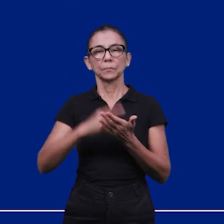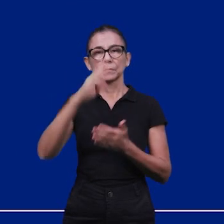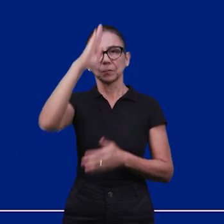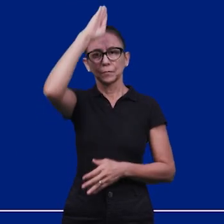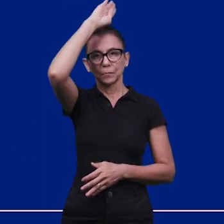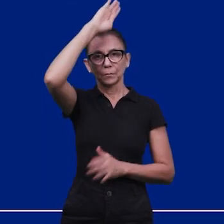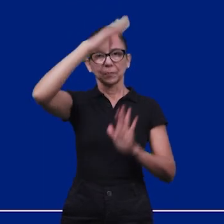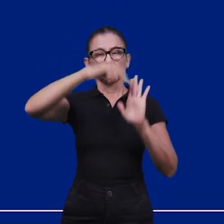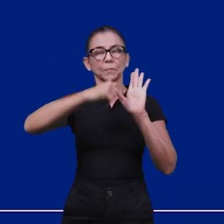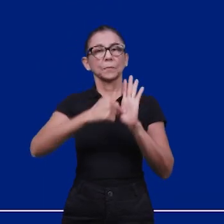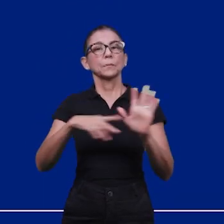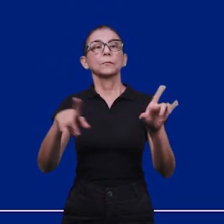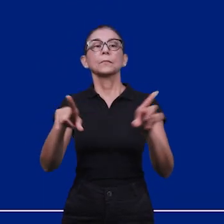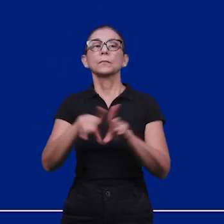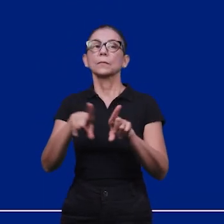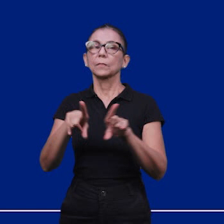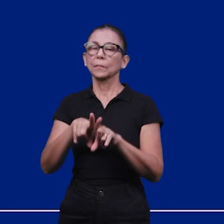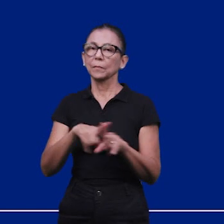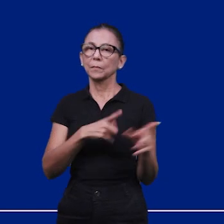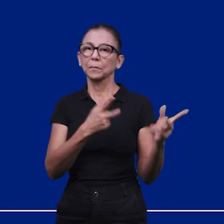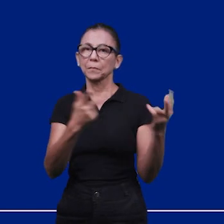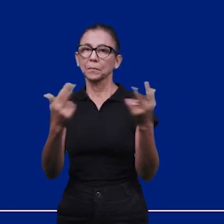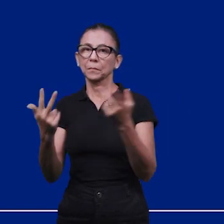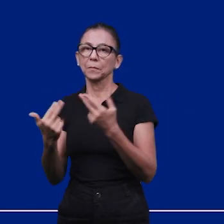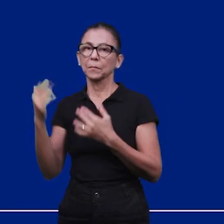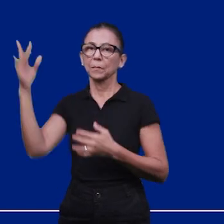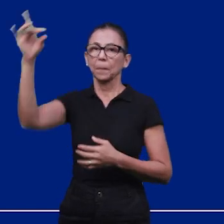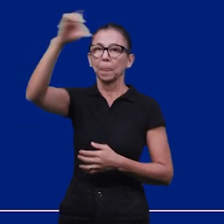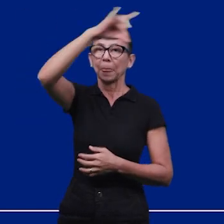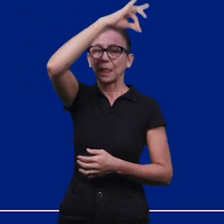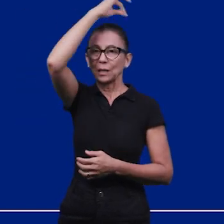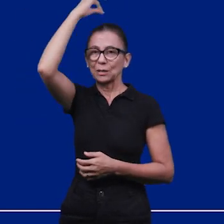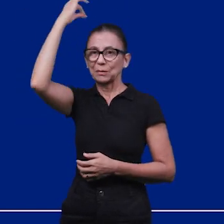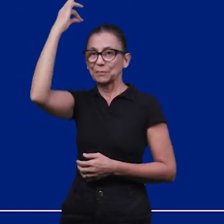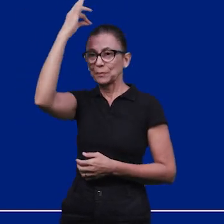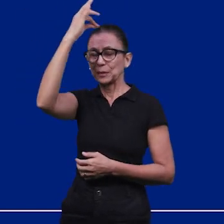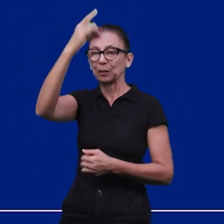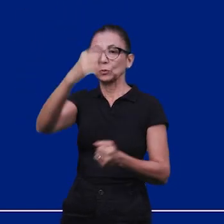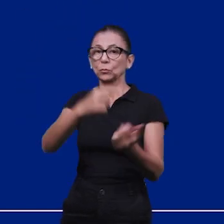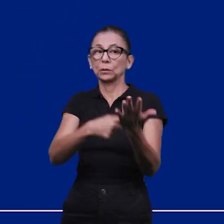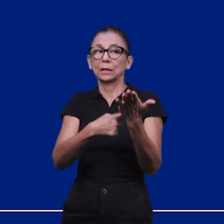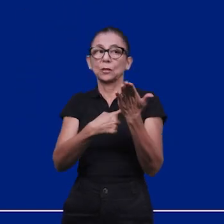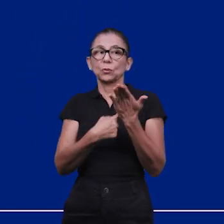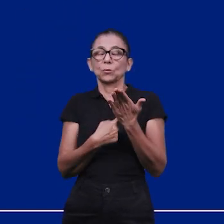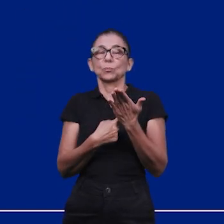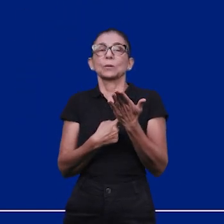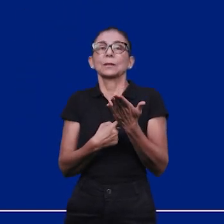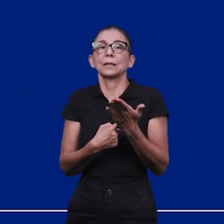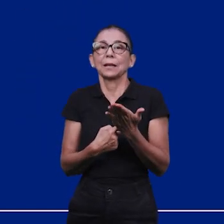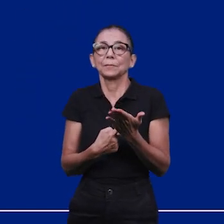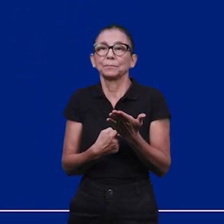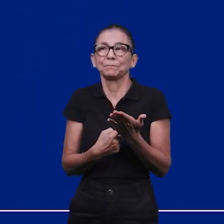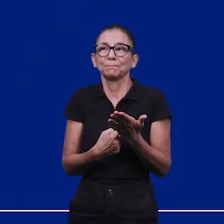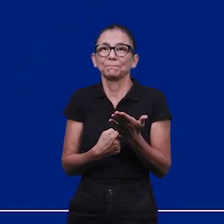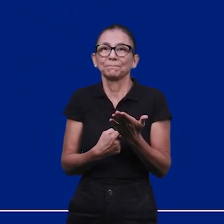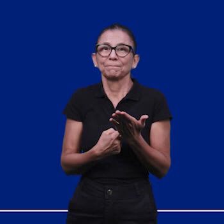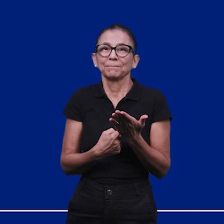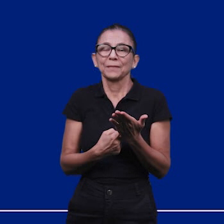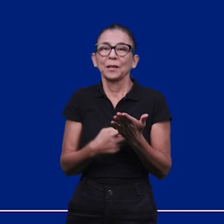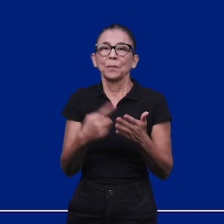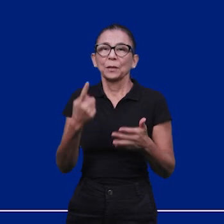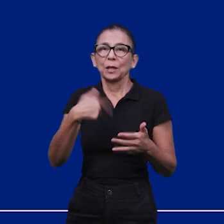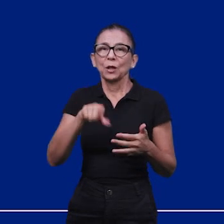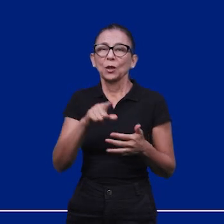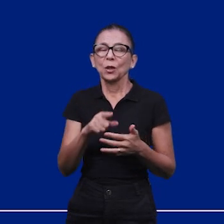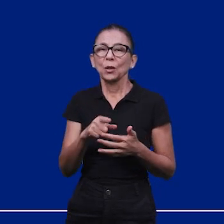verset 26 nous dit: de la même manière, l'Esprit aide dans nos faiblesses, parce que nous ne savons pas ce que nous